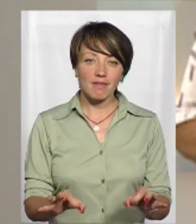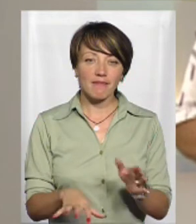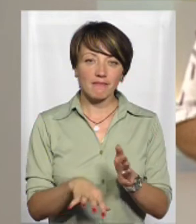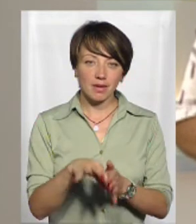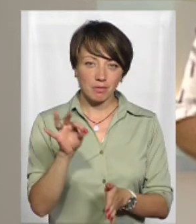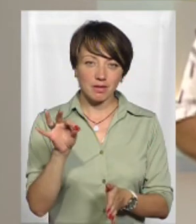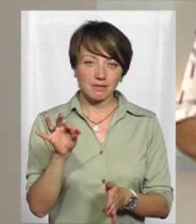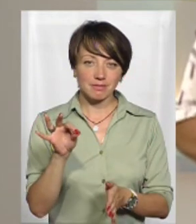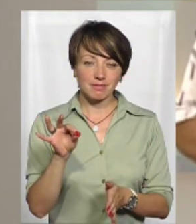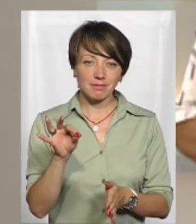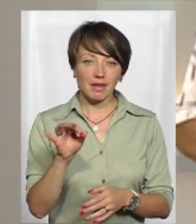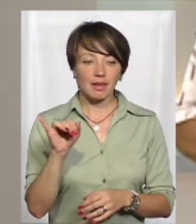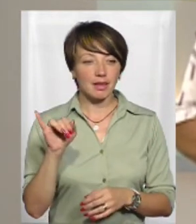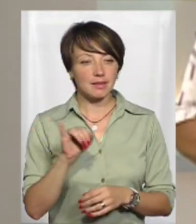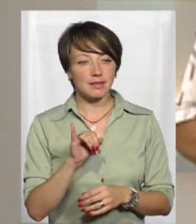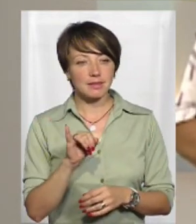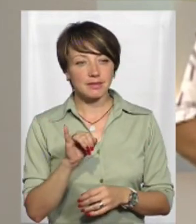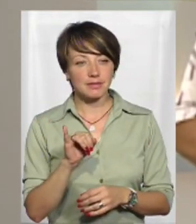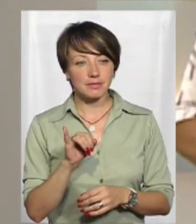вибір. І